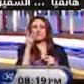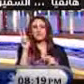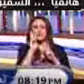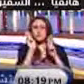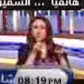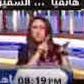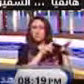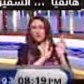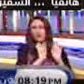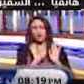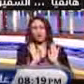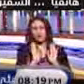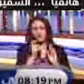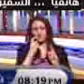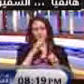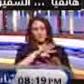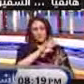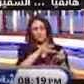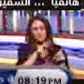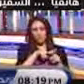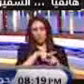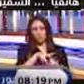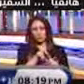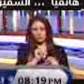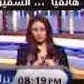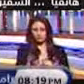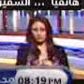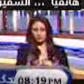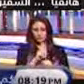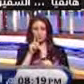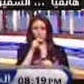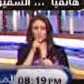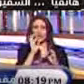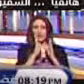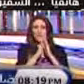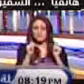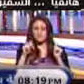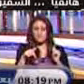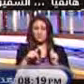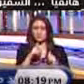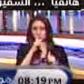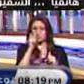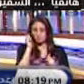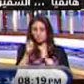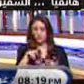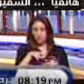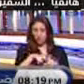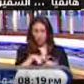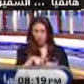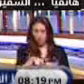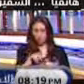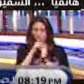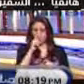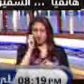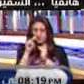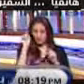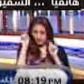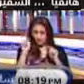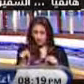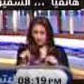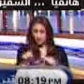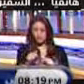النقطة الجوهرية التي أود أن أتوقف عندها. وطالب الإخوة المصريين الذين تعرضوا لأي تعذيب أو سوء معاملة